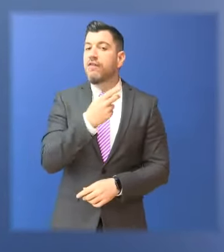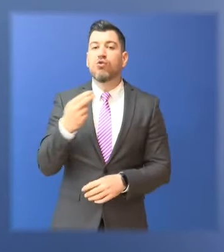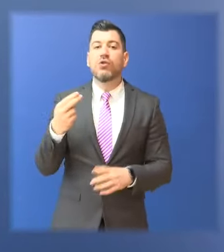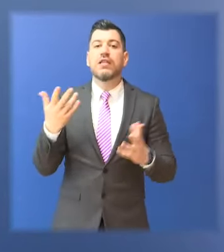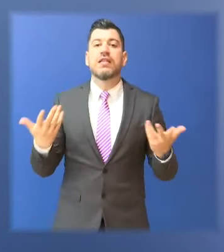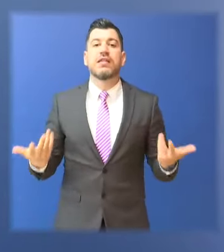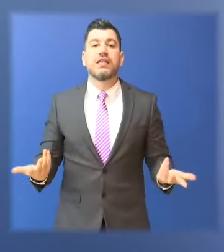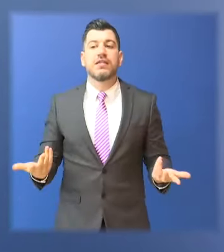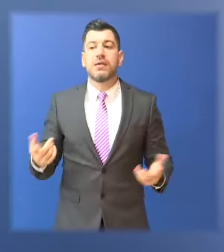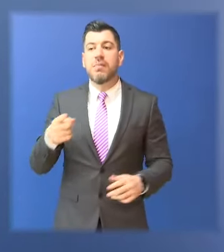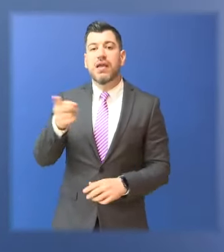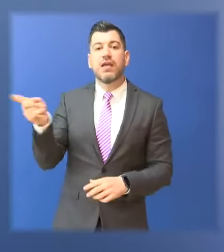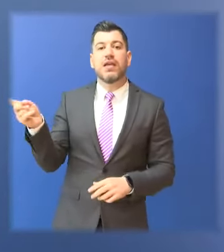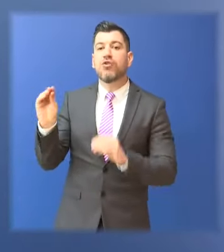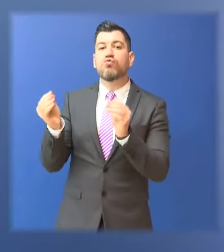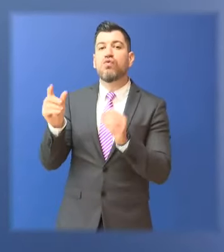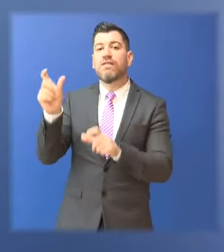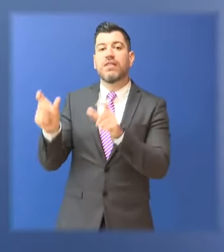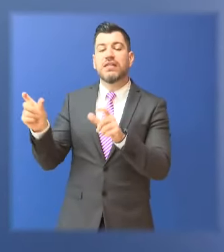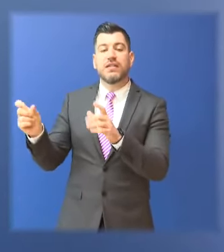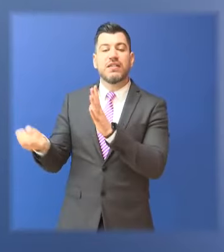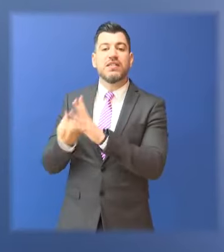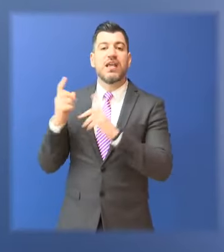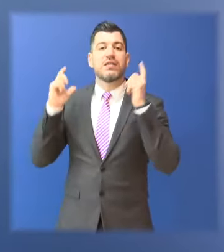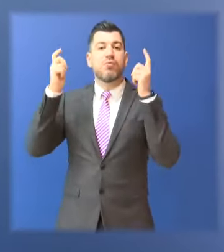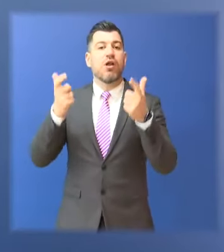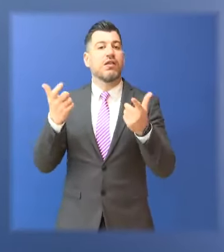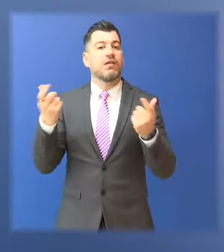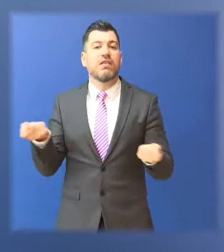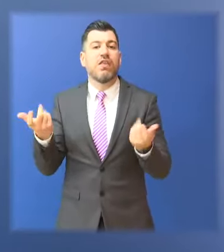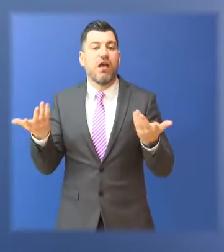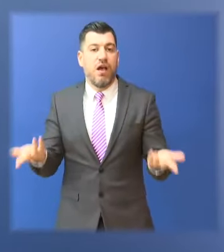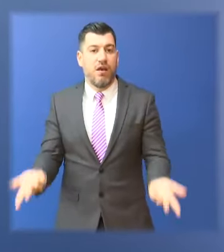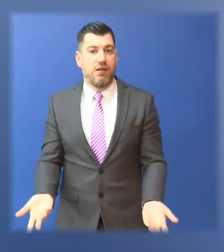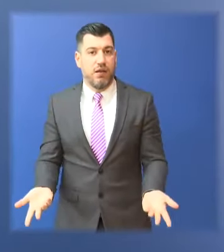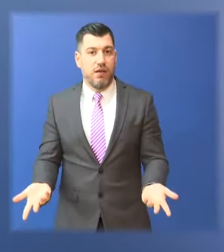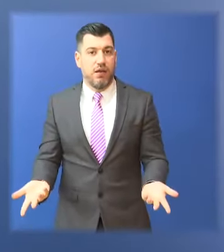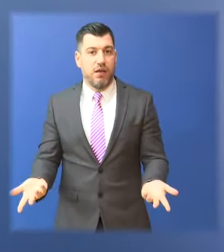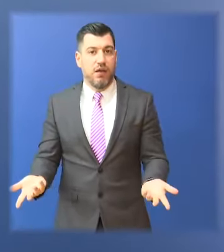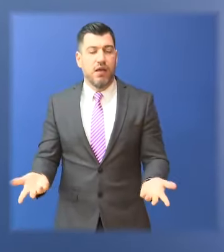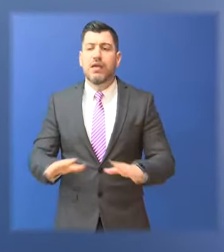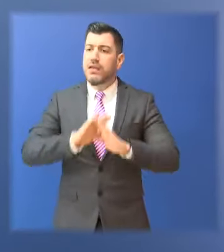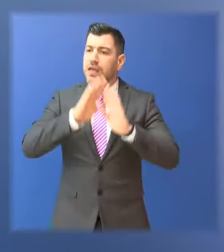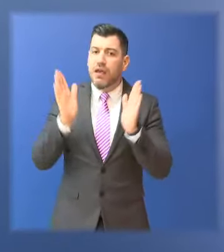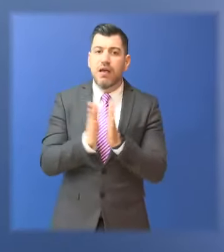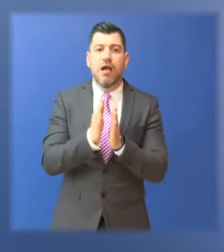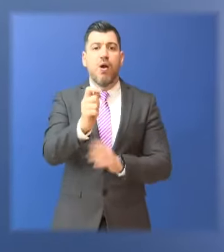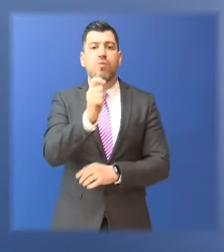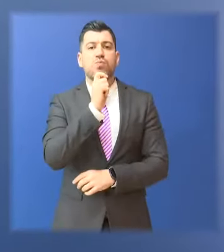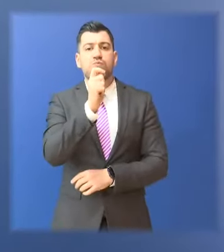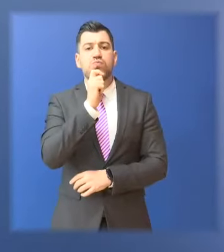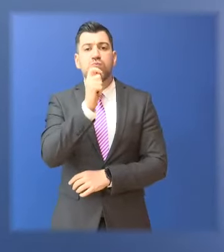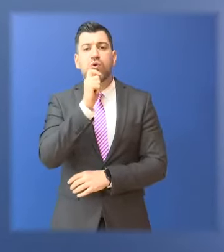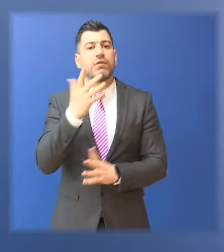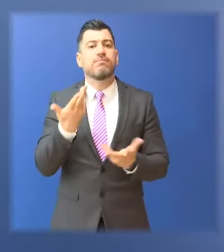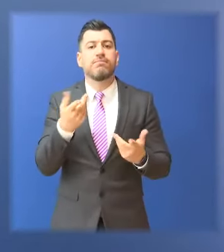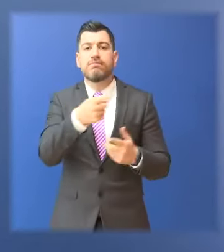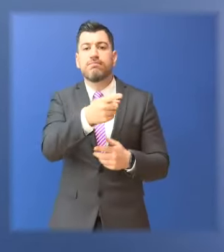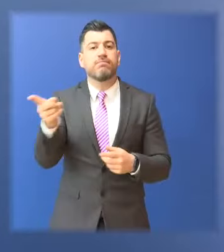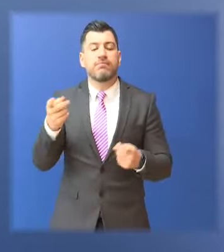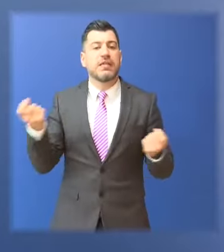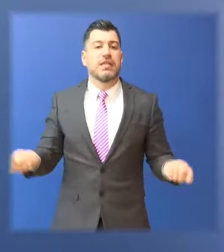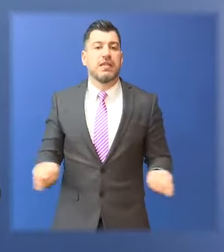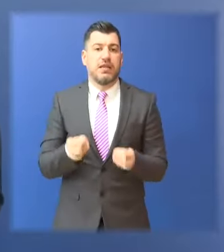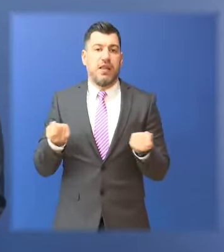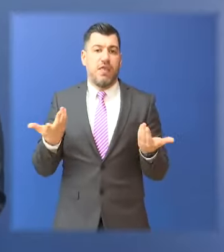τη διαδηλωμένη της κυβέρνησης και περισσότερο τι θα σημαίνει για το πολιτικό σύστημα ένα τέτοιο ενδεχόμενο και